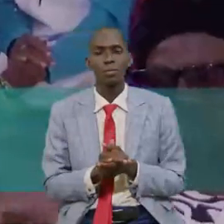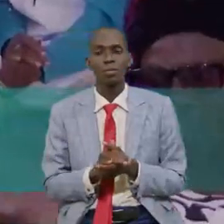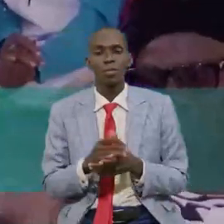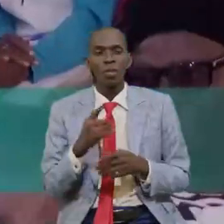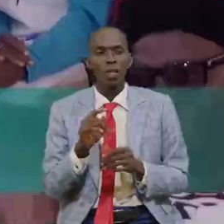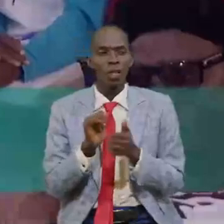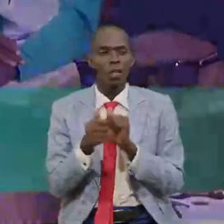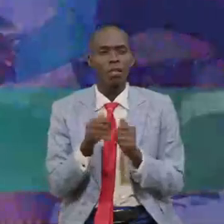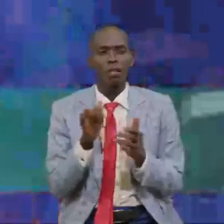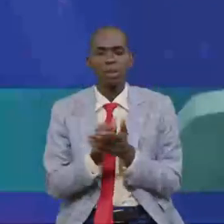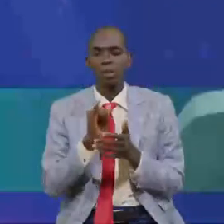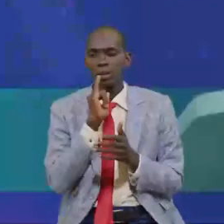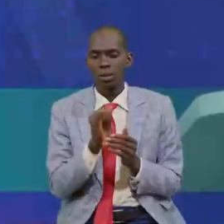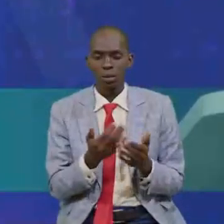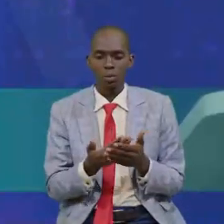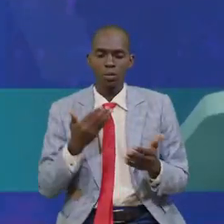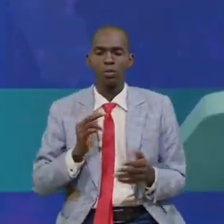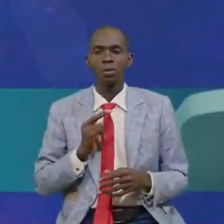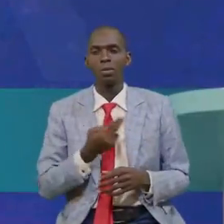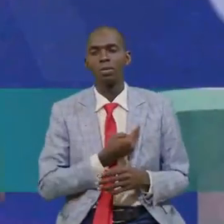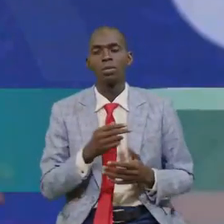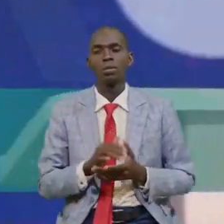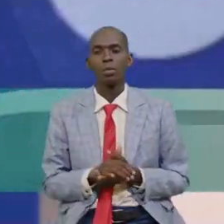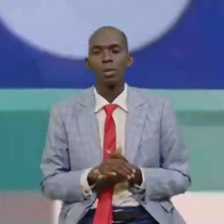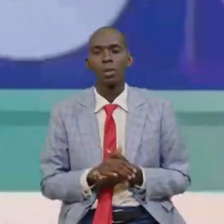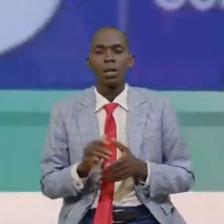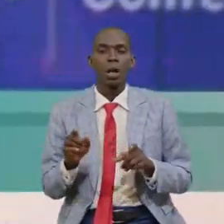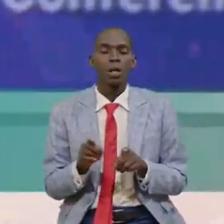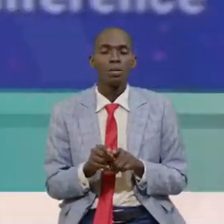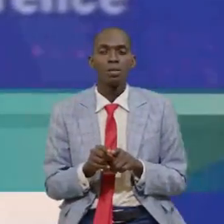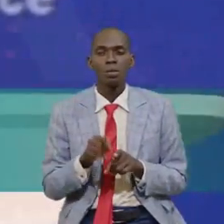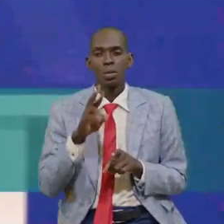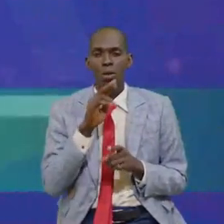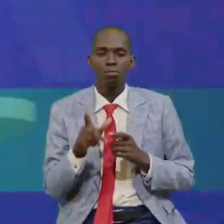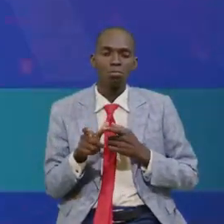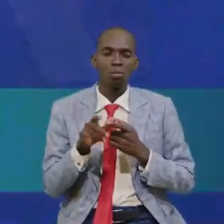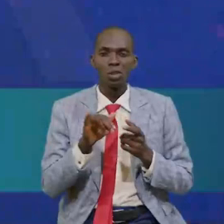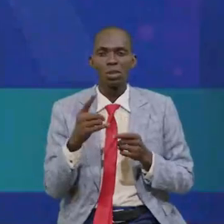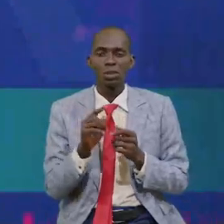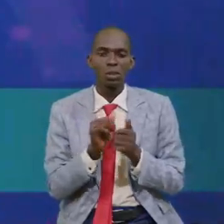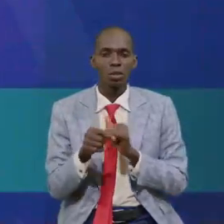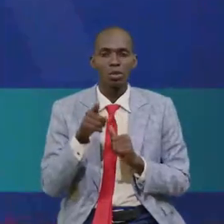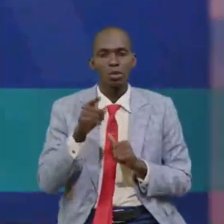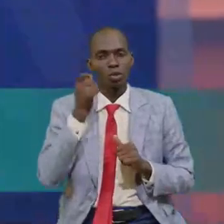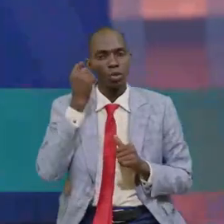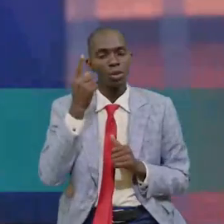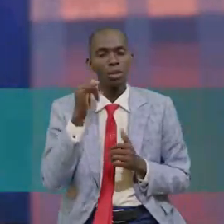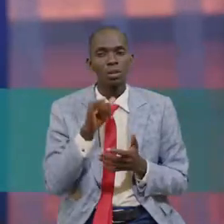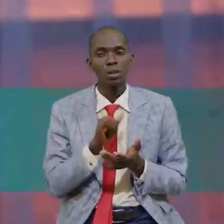avec persévérance dans la carrière qui nous est ouverte. Quand vous êtes engagé dans la course, vous